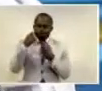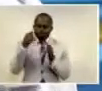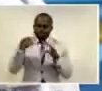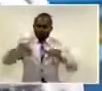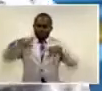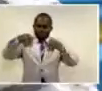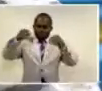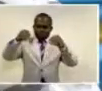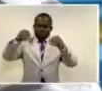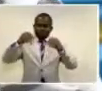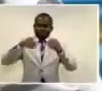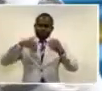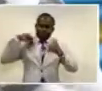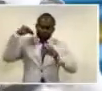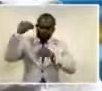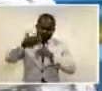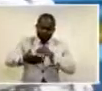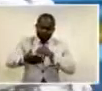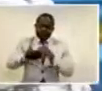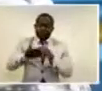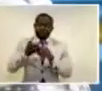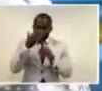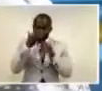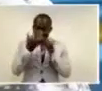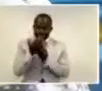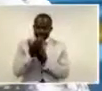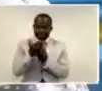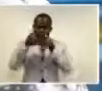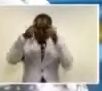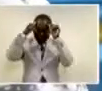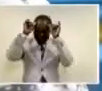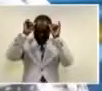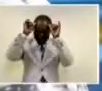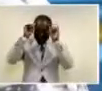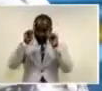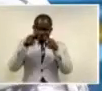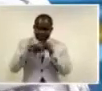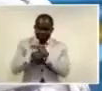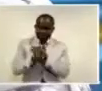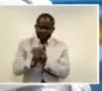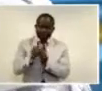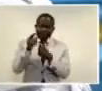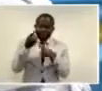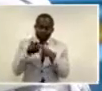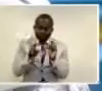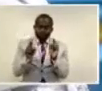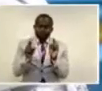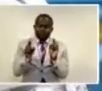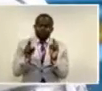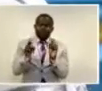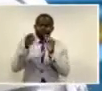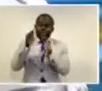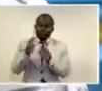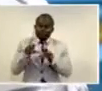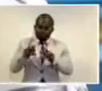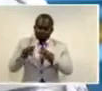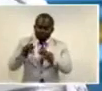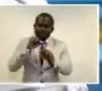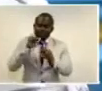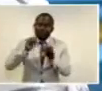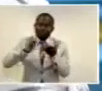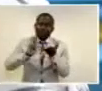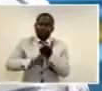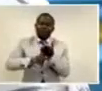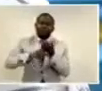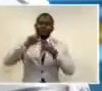n'ubwatsi. Yego. Ndangije bukeye ngo inka ngo irasohoka ngo ujya kona ariko umuntu yoneye nawe ntabyemeza